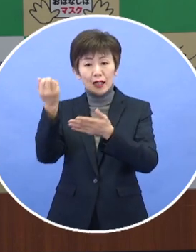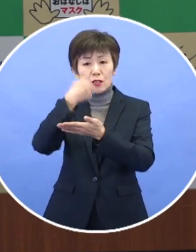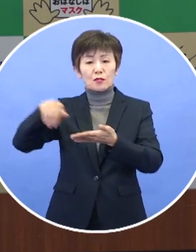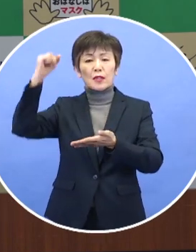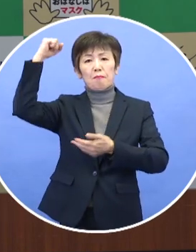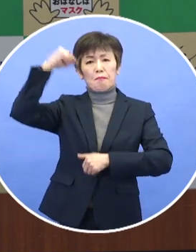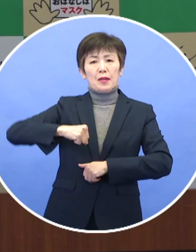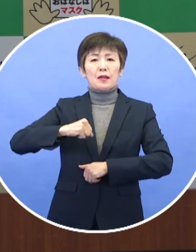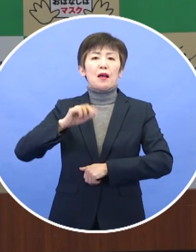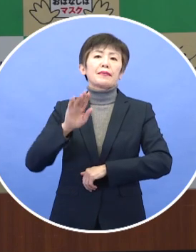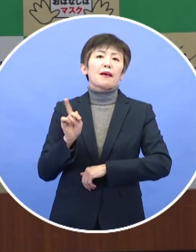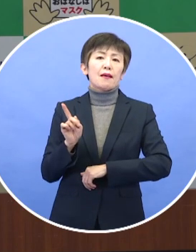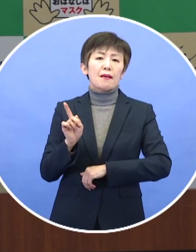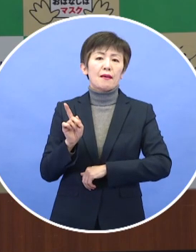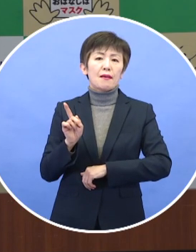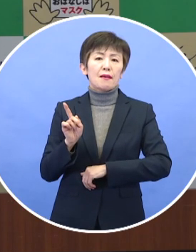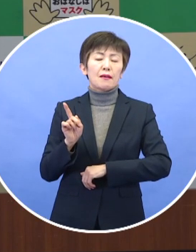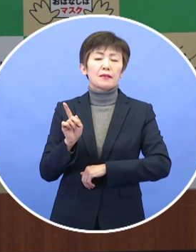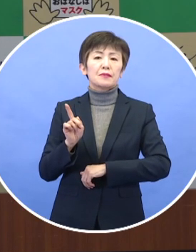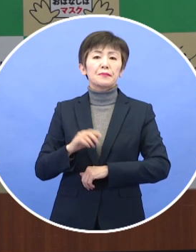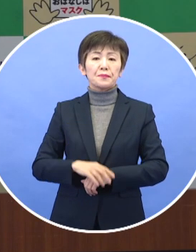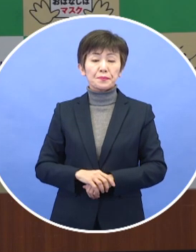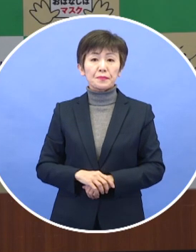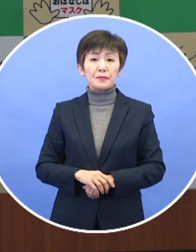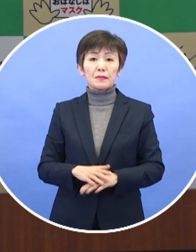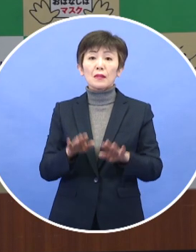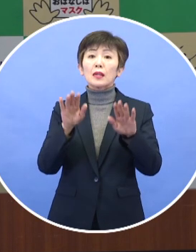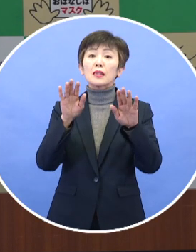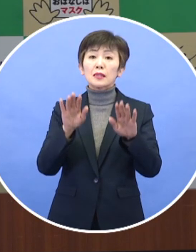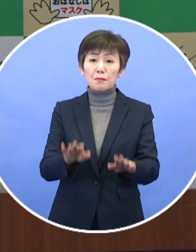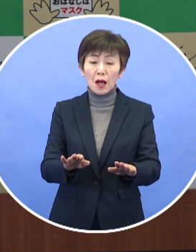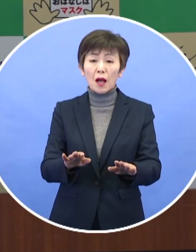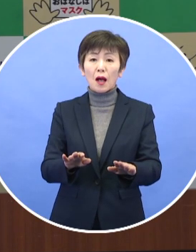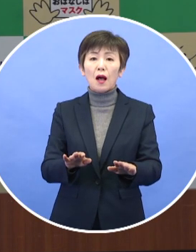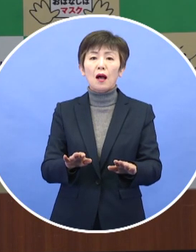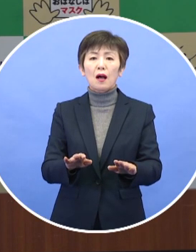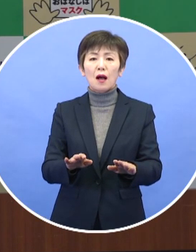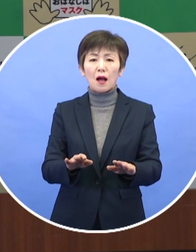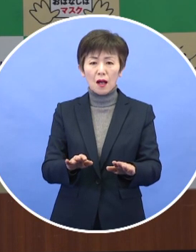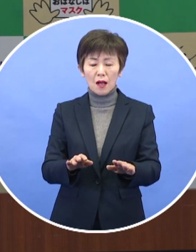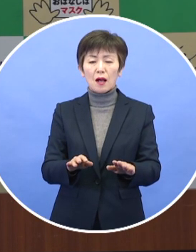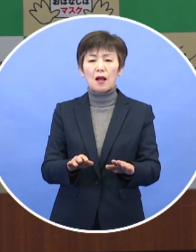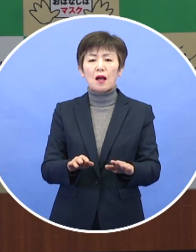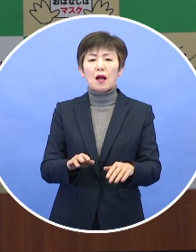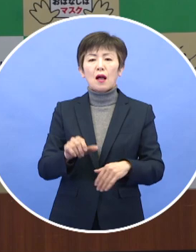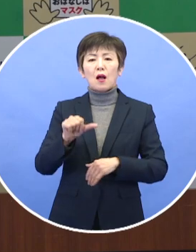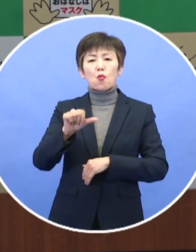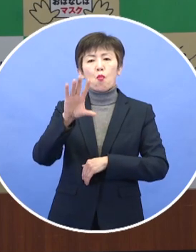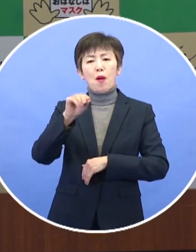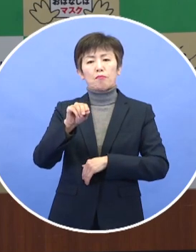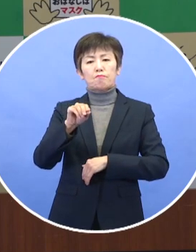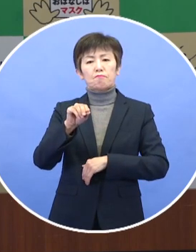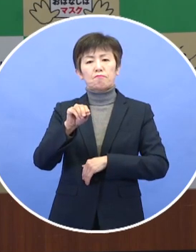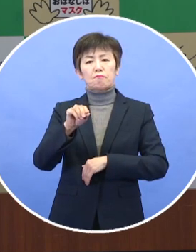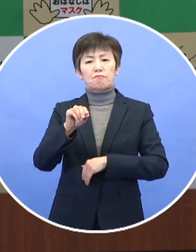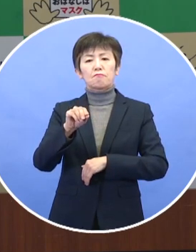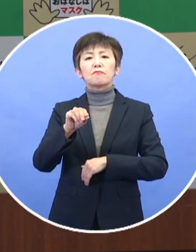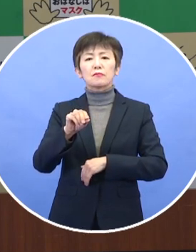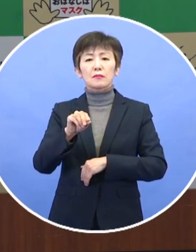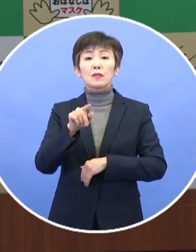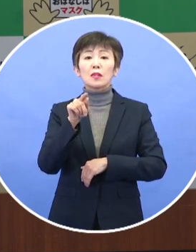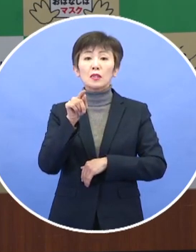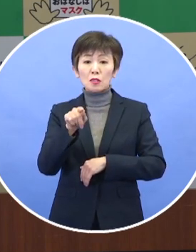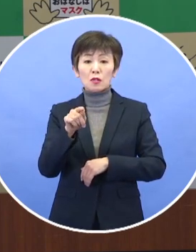きました。まあ、これによりまして、一番、まあ、増えた方はですね、5万円のはずのところが30万円まで増